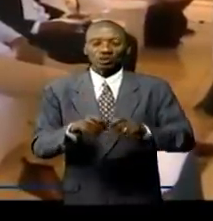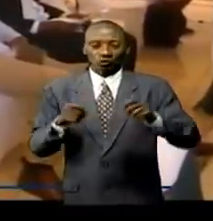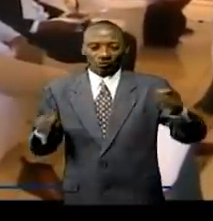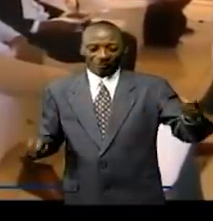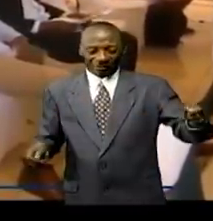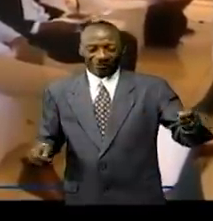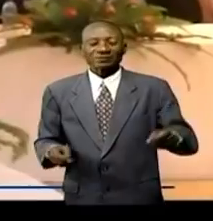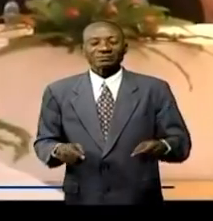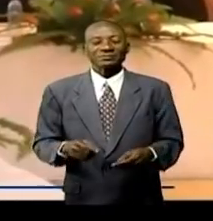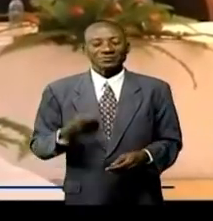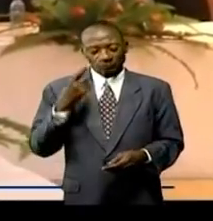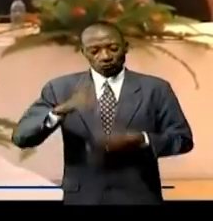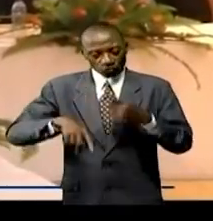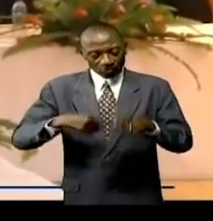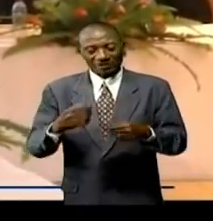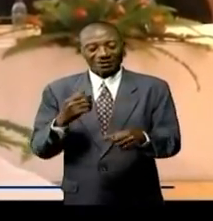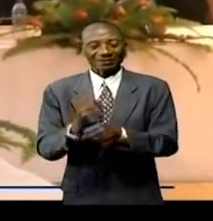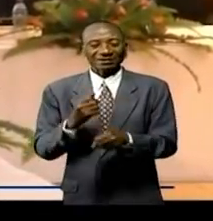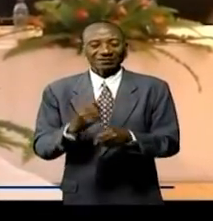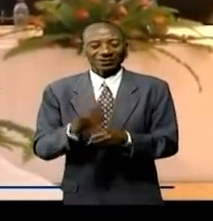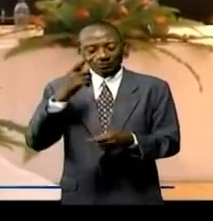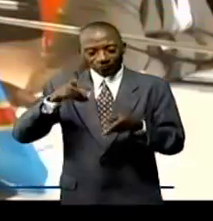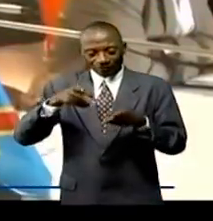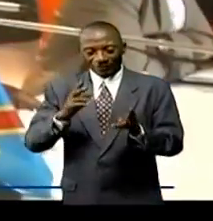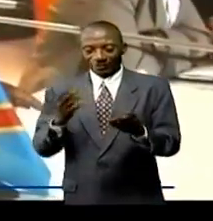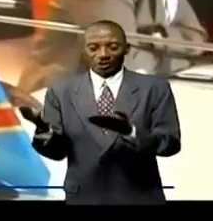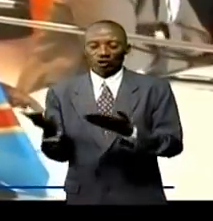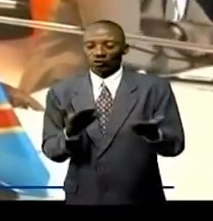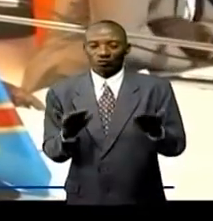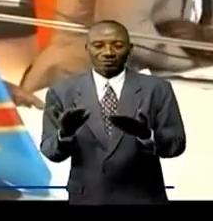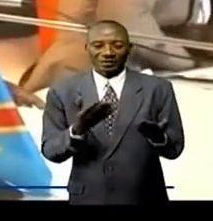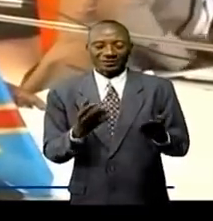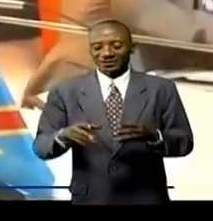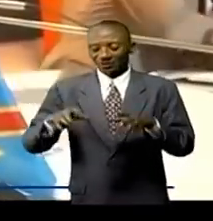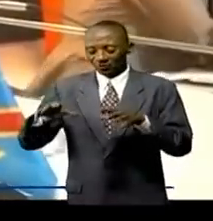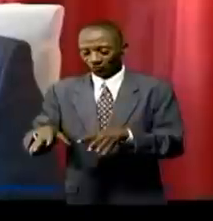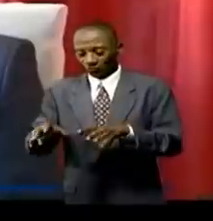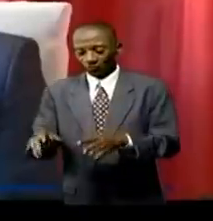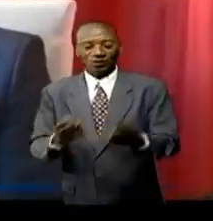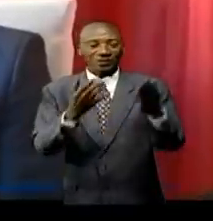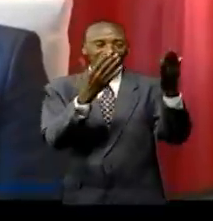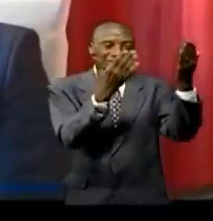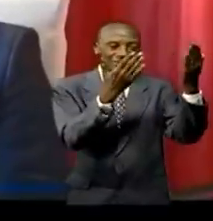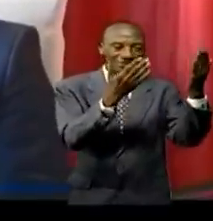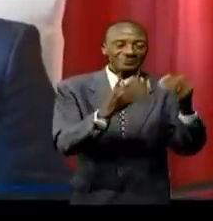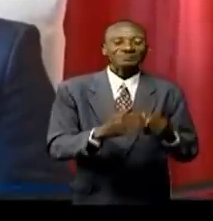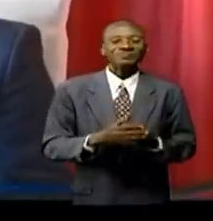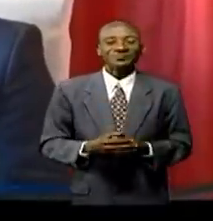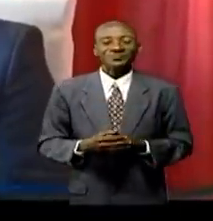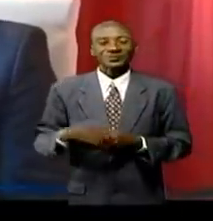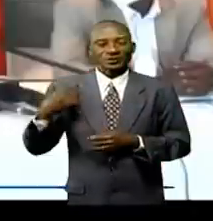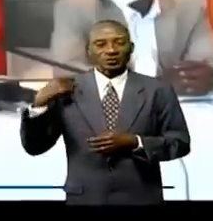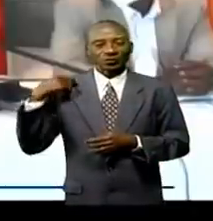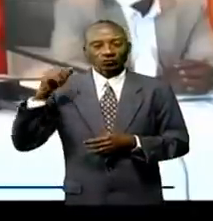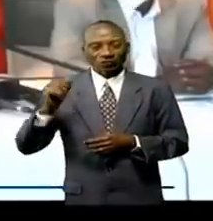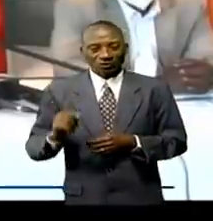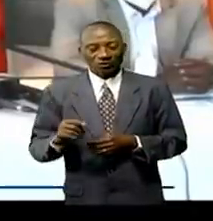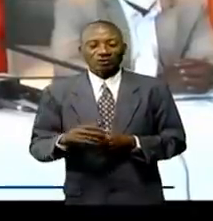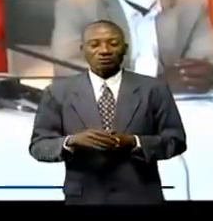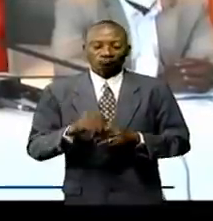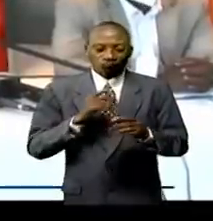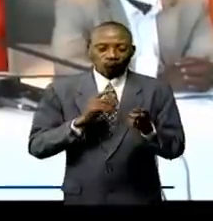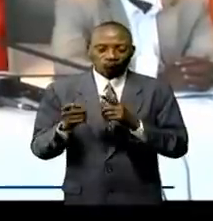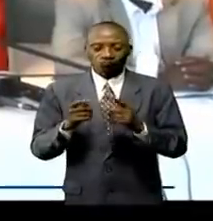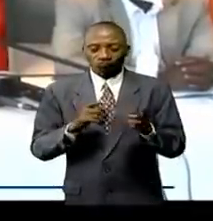va renforcer l'intégration commerciale entre la RDC et la Zambie. Le gouverneur Jacques Kabila Kato abondera dans le même sens en saluant